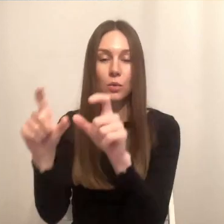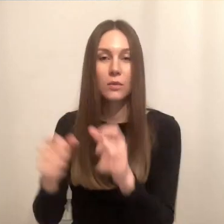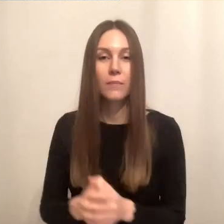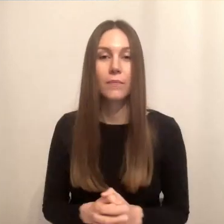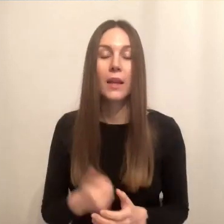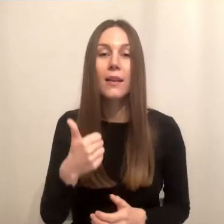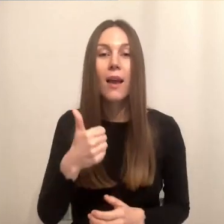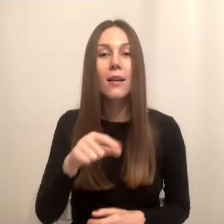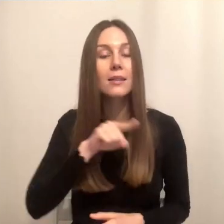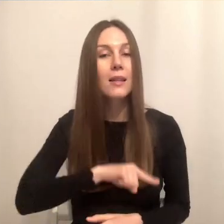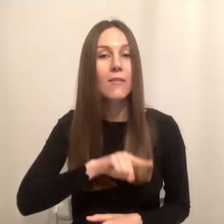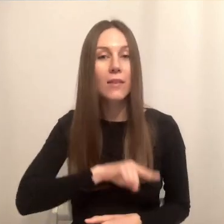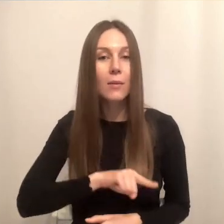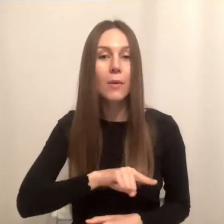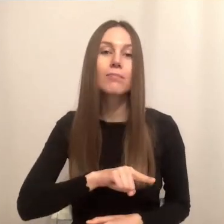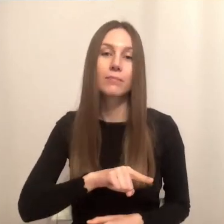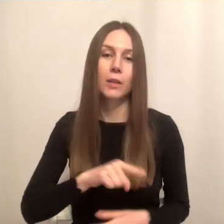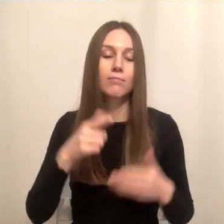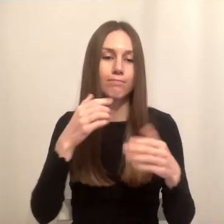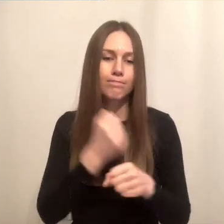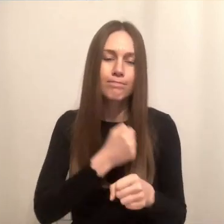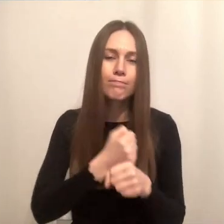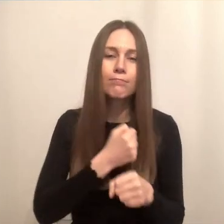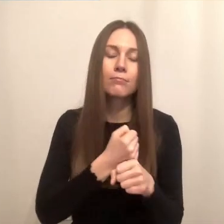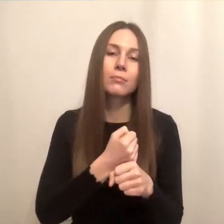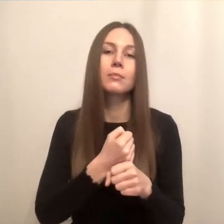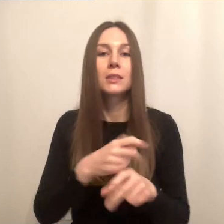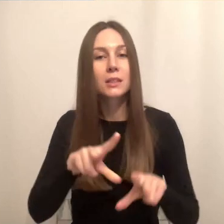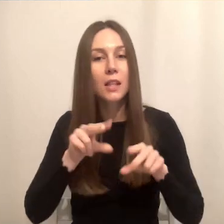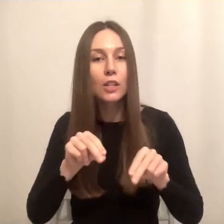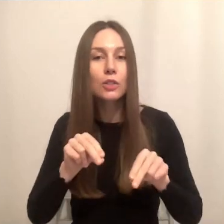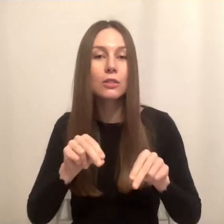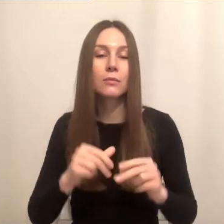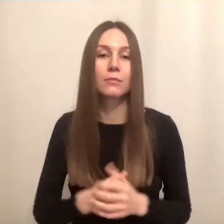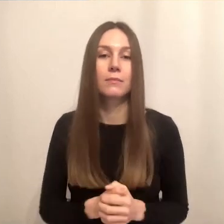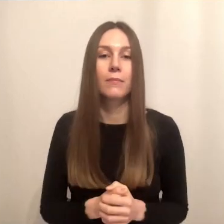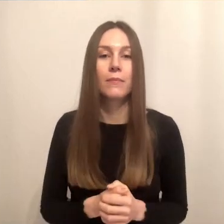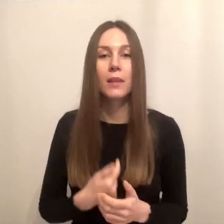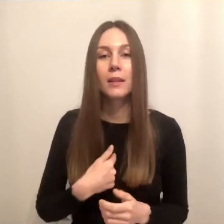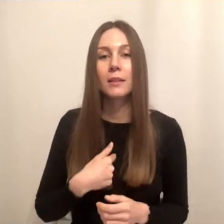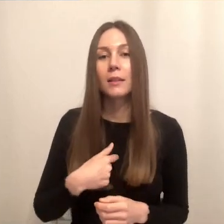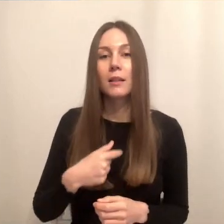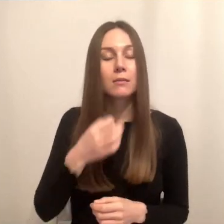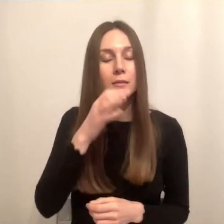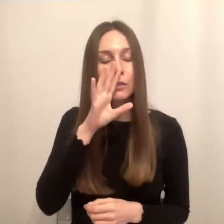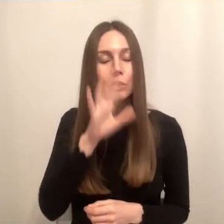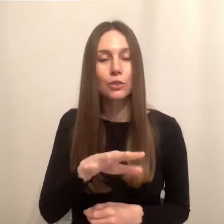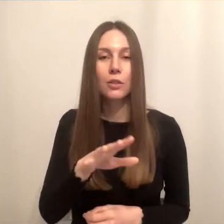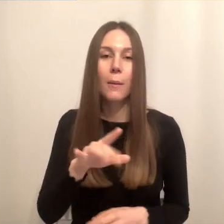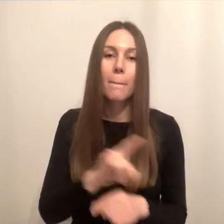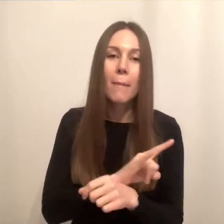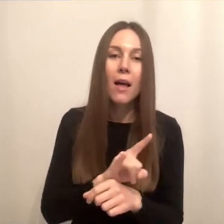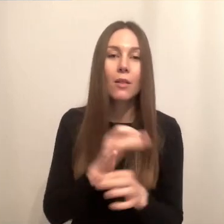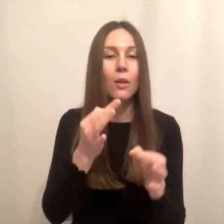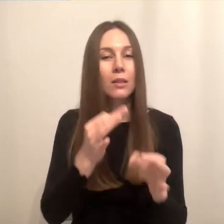yra kruopštumas ir sąžiningumas. Negaliu pakęsti melo arba netiesos ir iš esmės esu